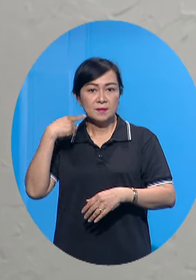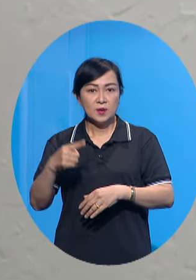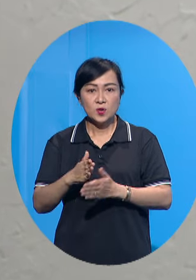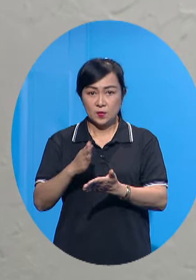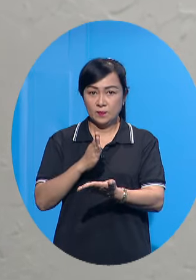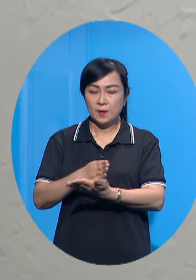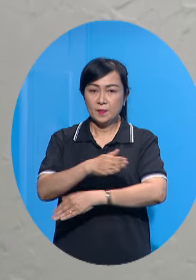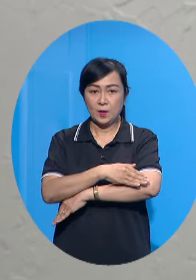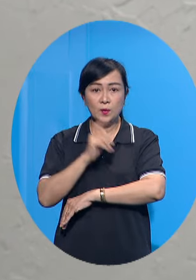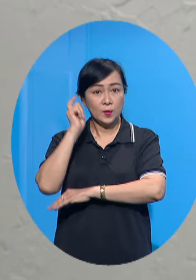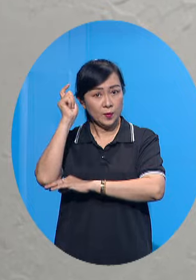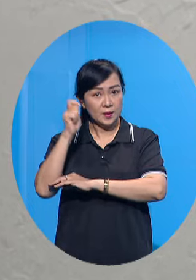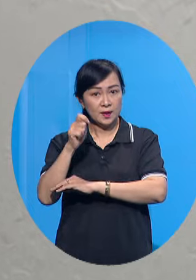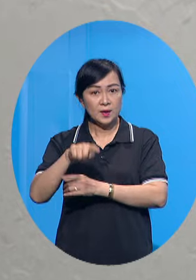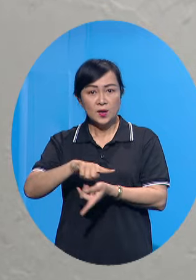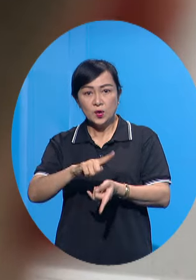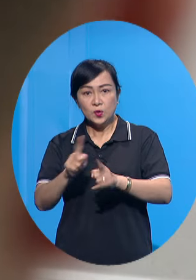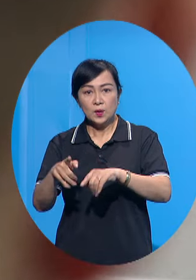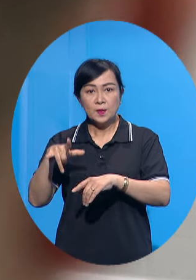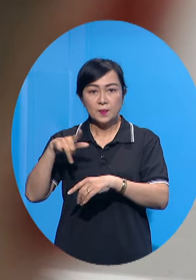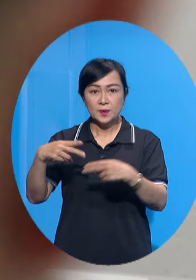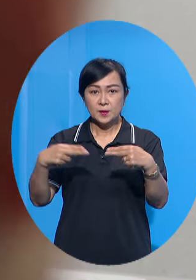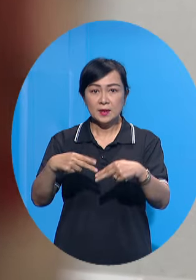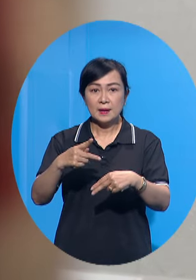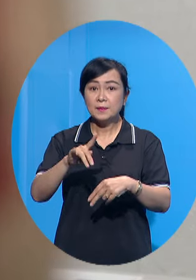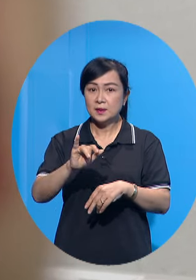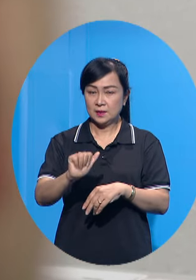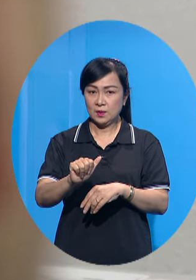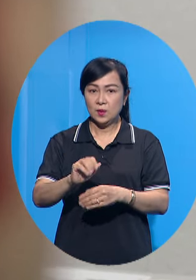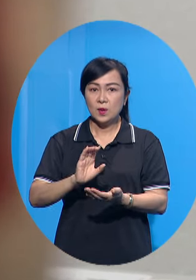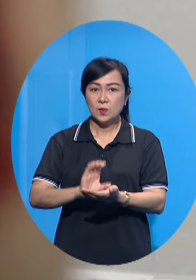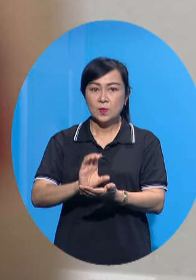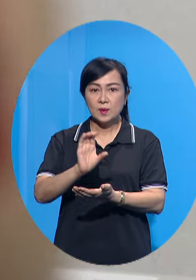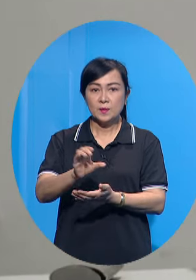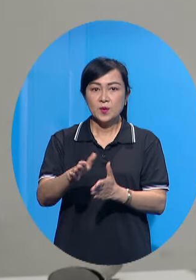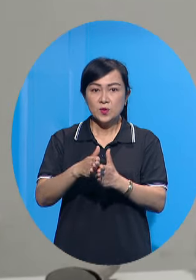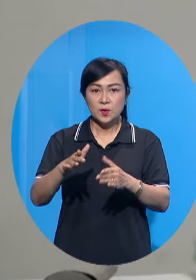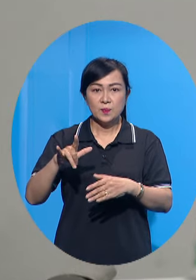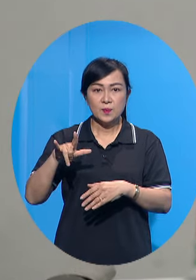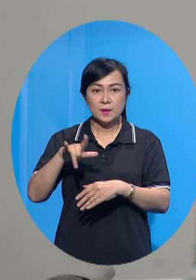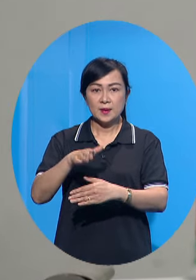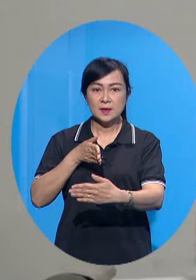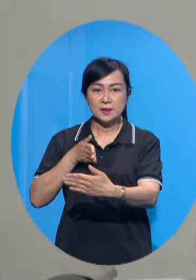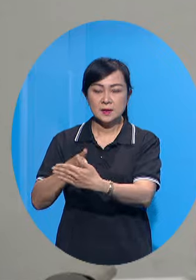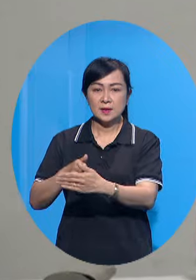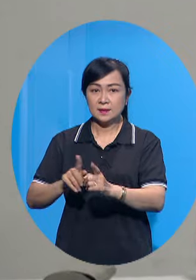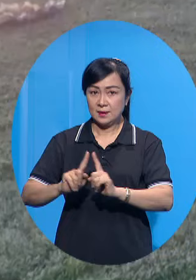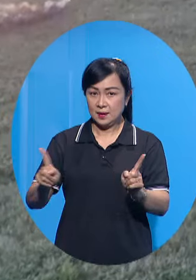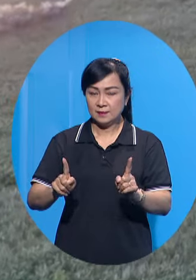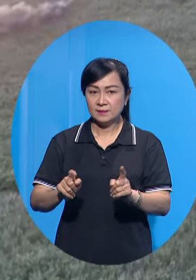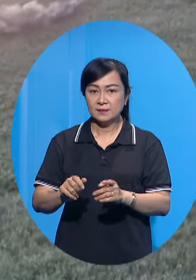nhiều biện pháp hỗ trợ Ukraina như chuyển giao máy bay chiến đấu F16 và cung cấp hàng trăm máy bay đánh chặng phòng không